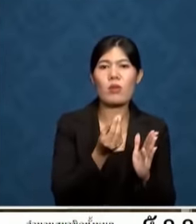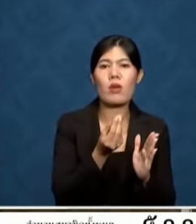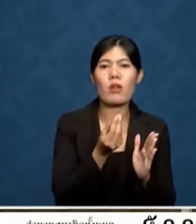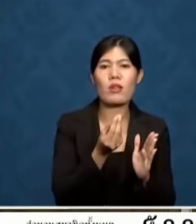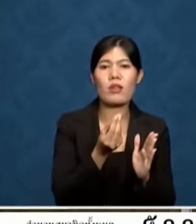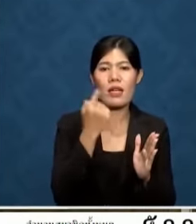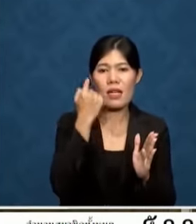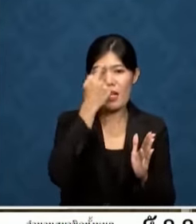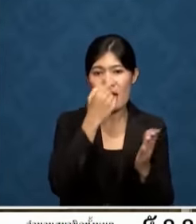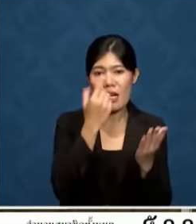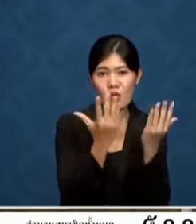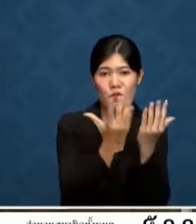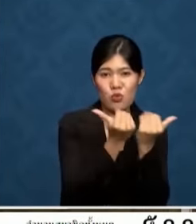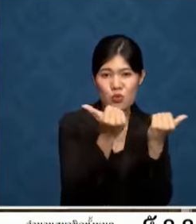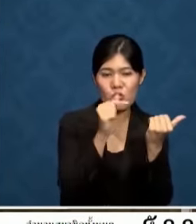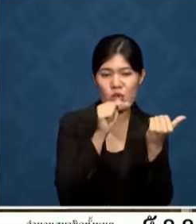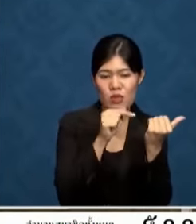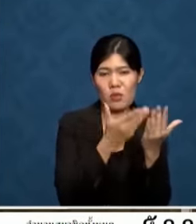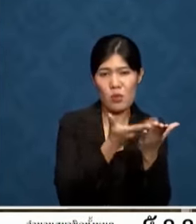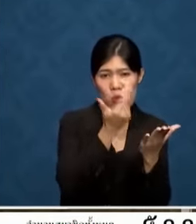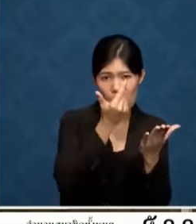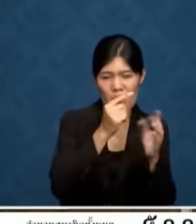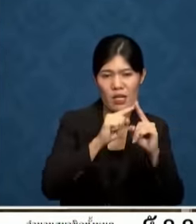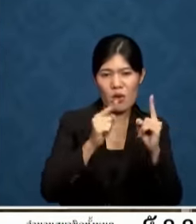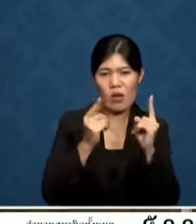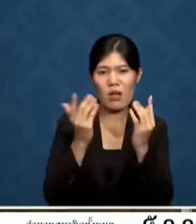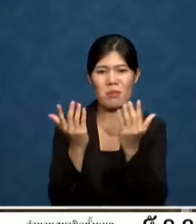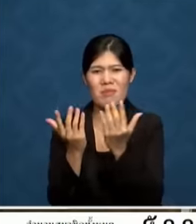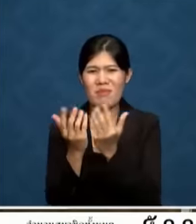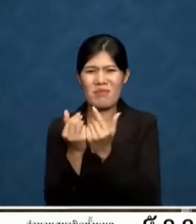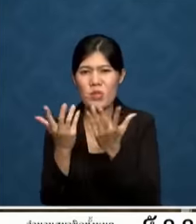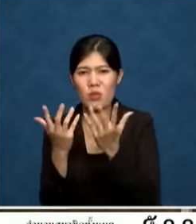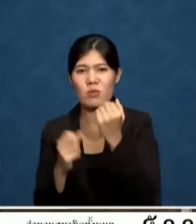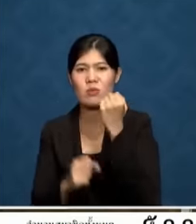หวยที่เหลือที่ไม่ถูกหวยจนลง